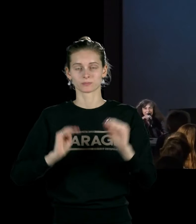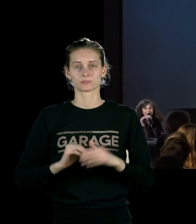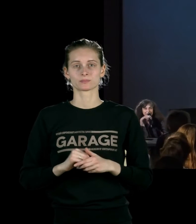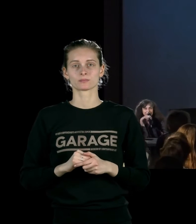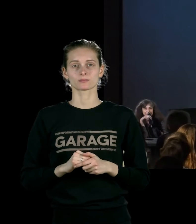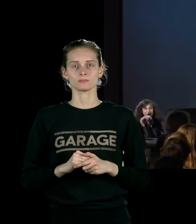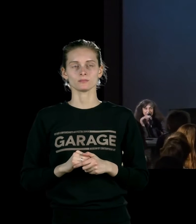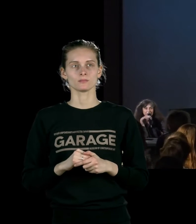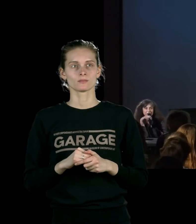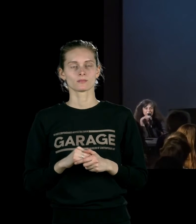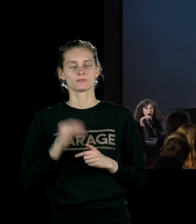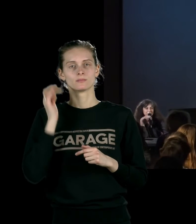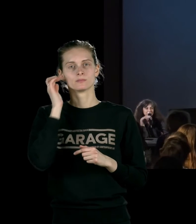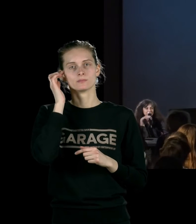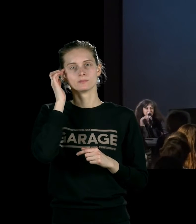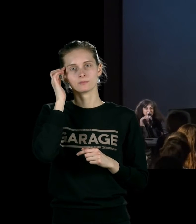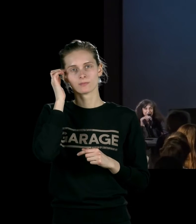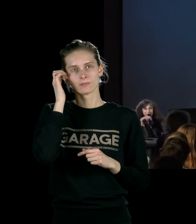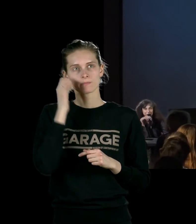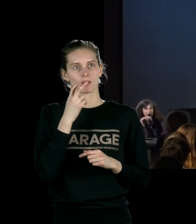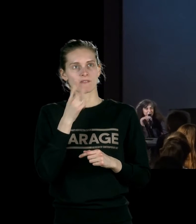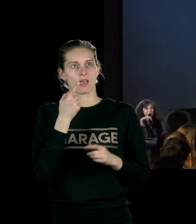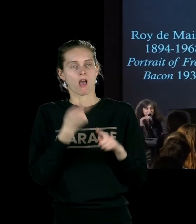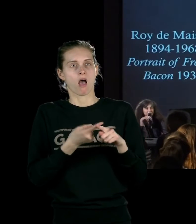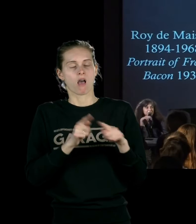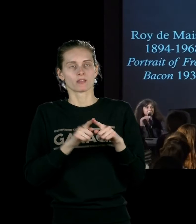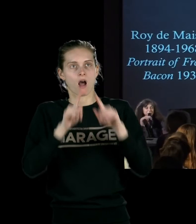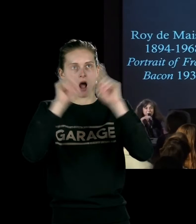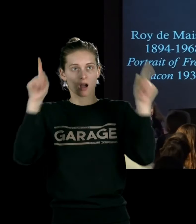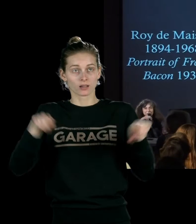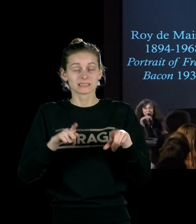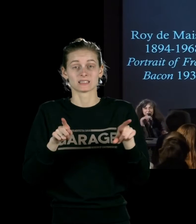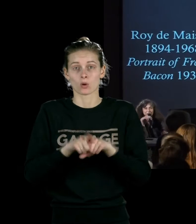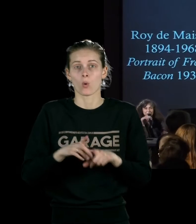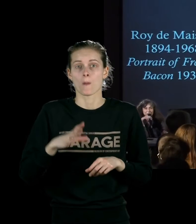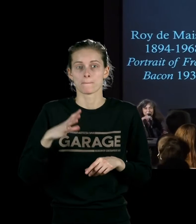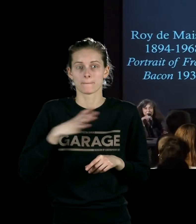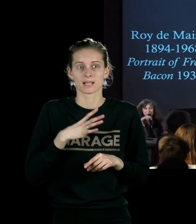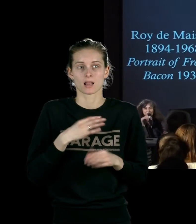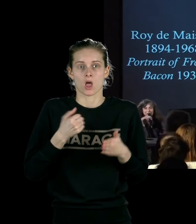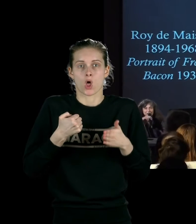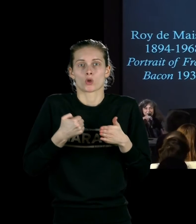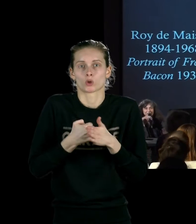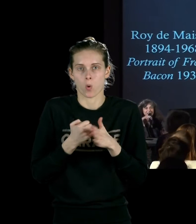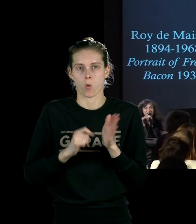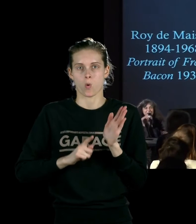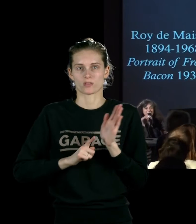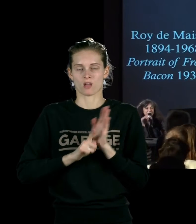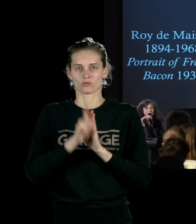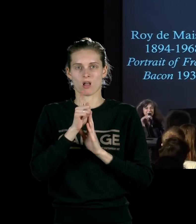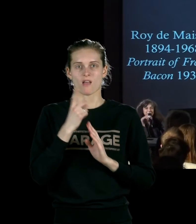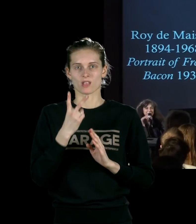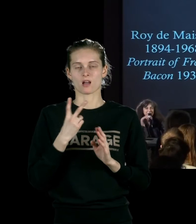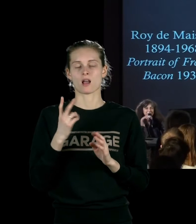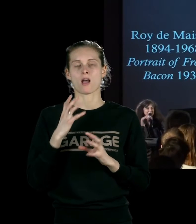как выглядели картины Фрэнсиса Бэкона до Второй мировой войны, собственно, самих этих. И вот такой вот замечательный, очень смешной портрет